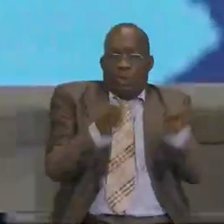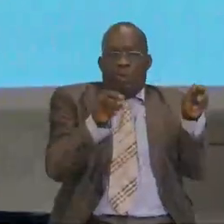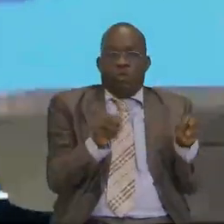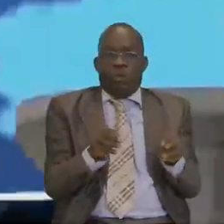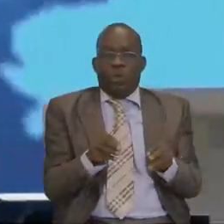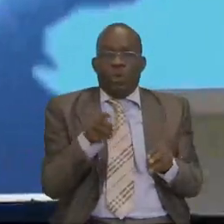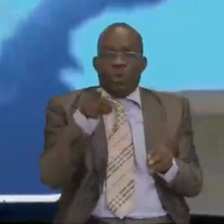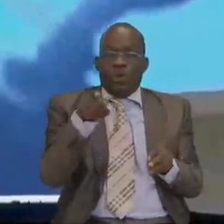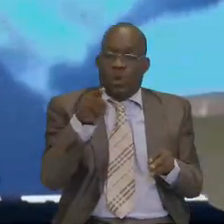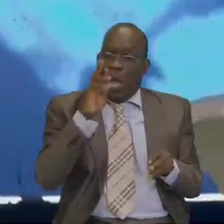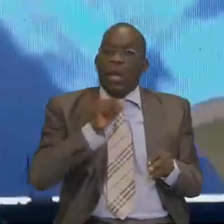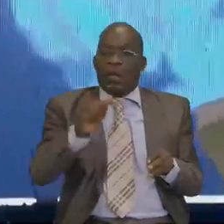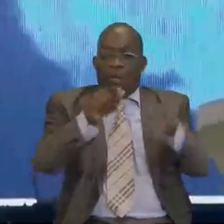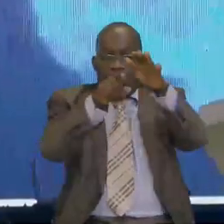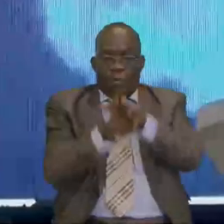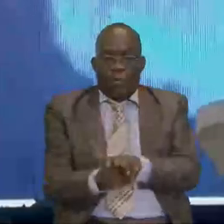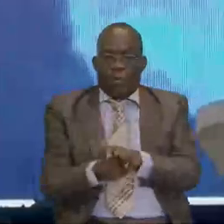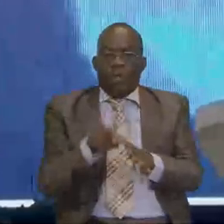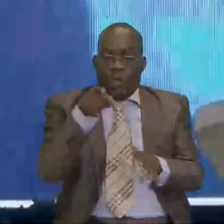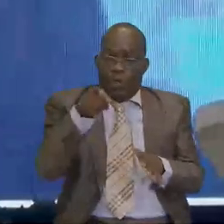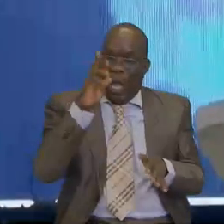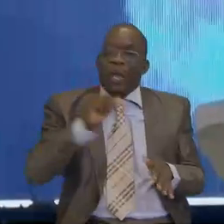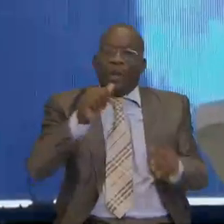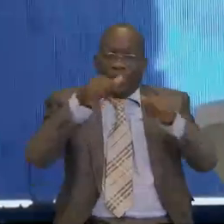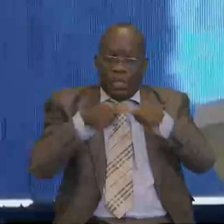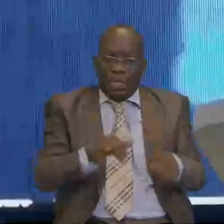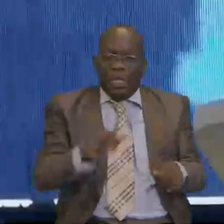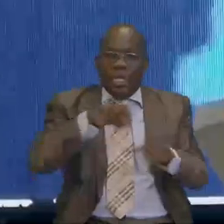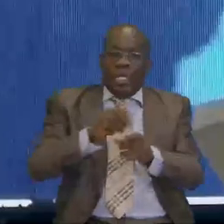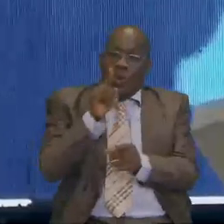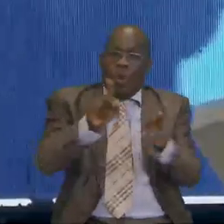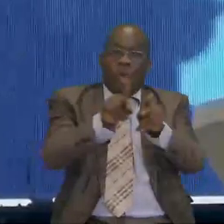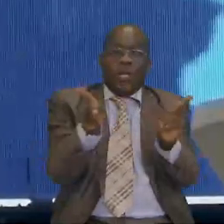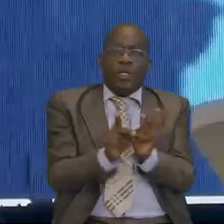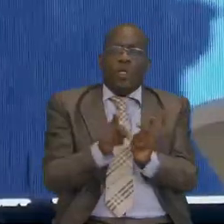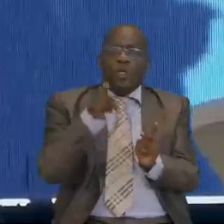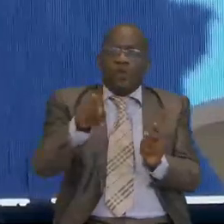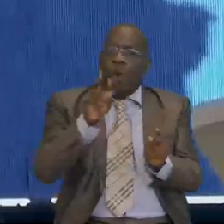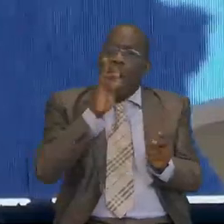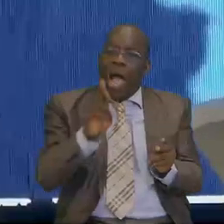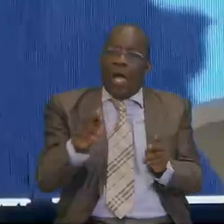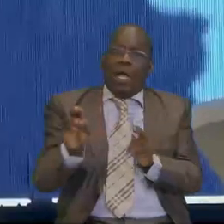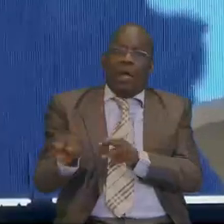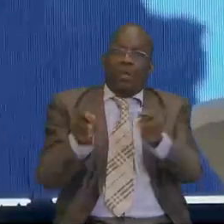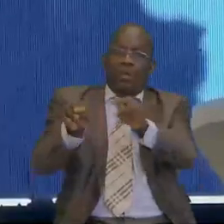Tu n'es pas coincé quelque part. Tu n'es pas enfoncé quelque part. Tu es en mouvement.